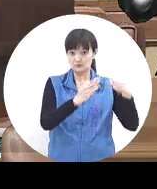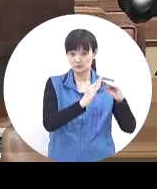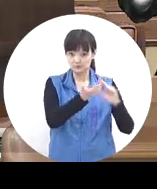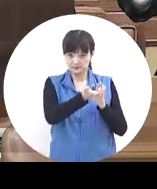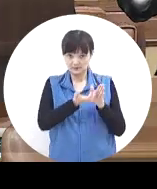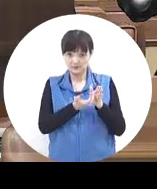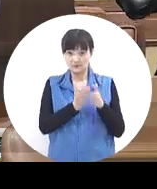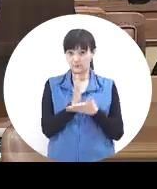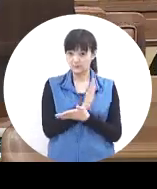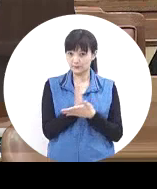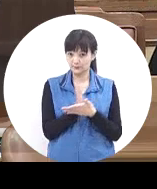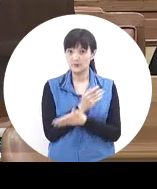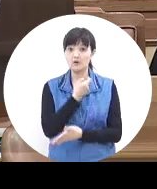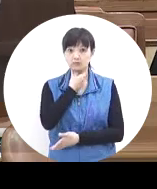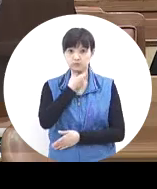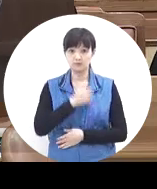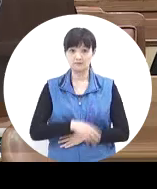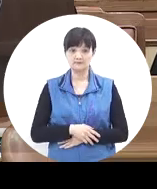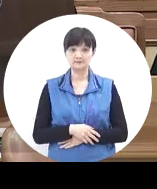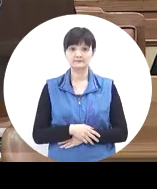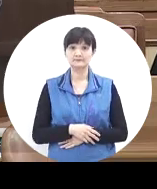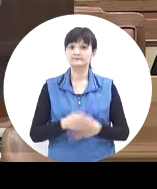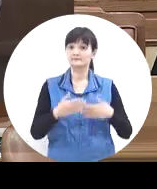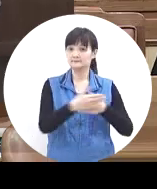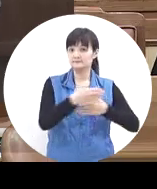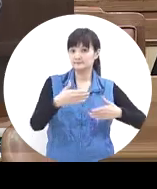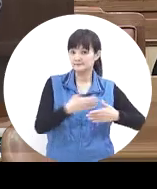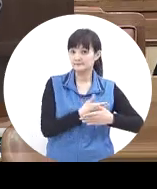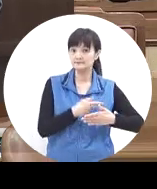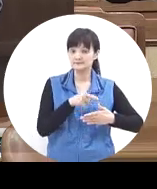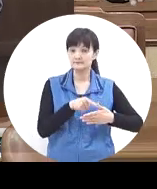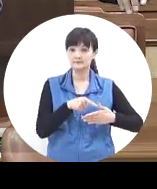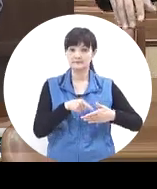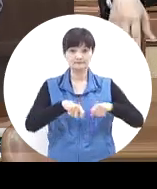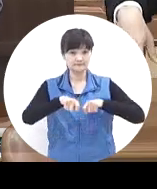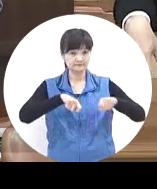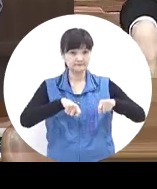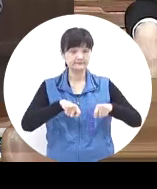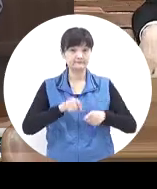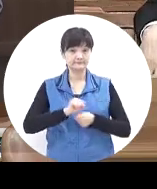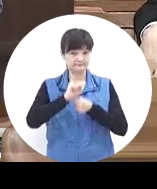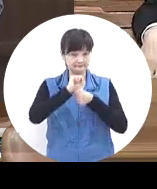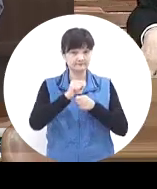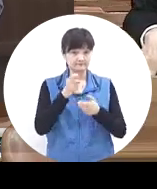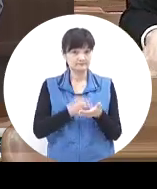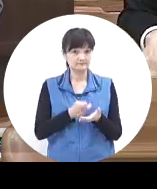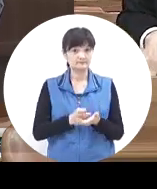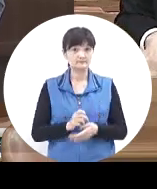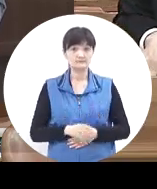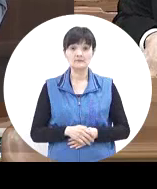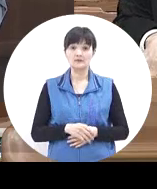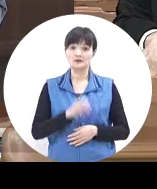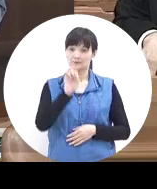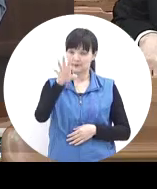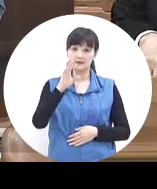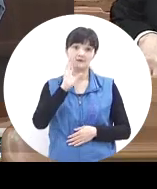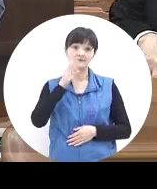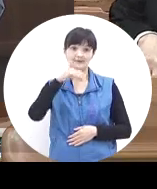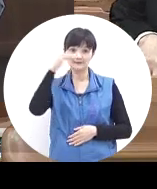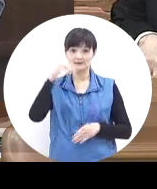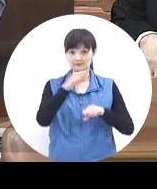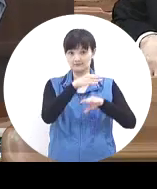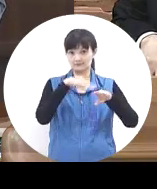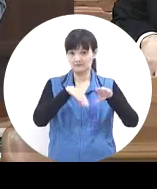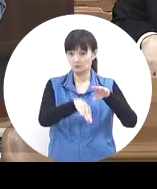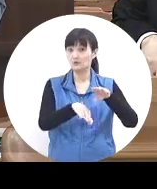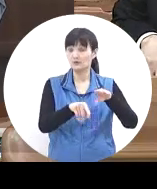估。整个交通啊，从上面来看， 我想这五股交流道不止泰山交流道，不只是解决。泰山的交通问